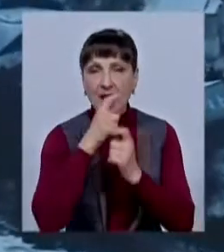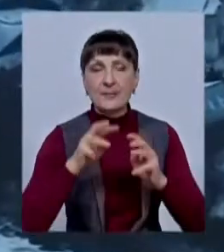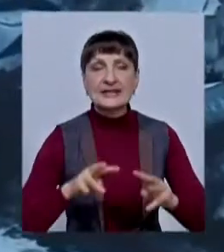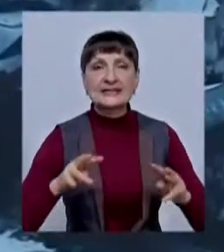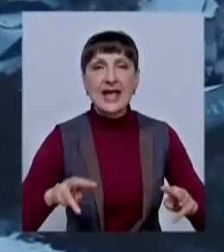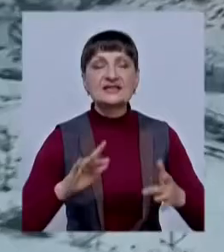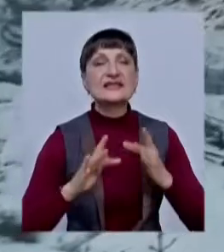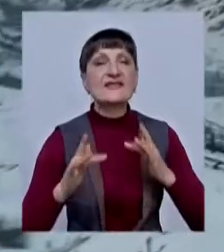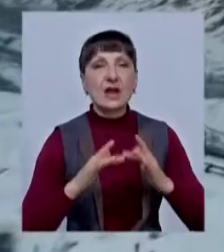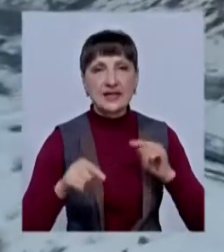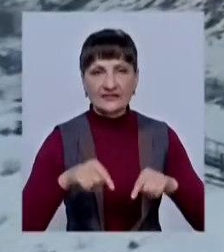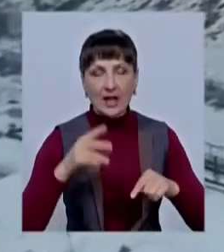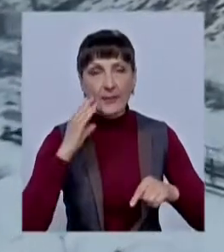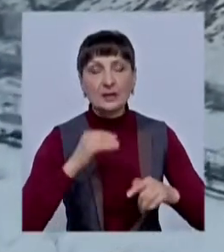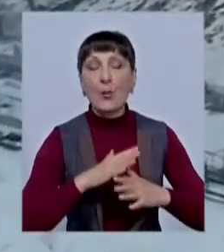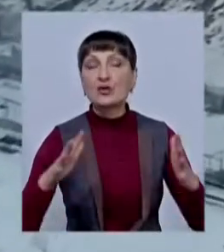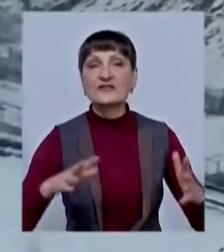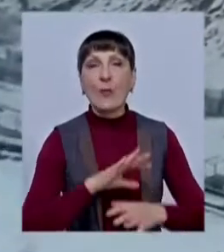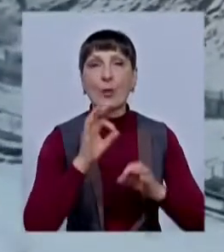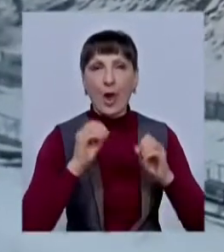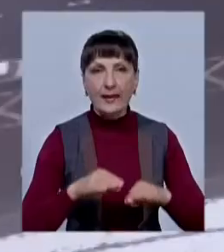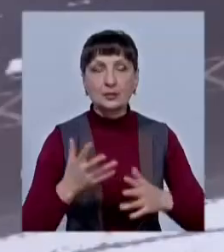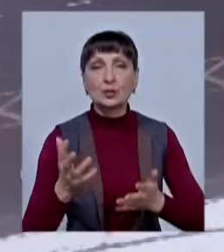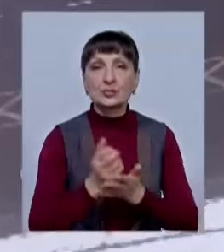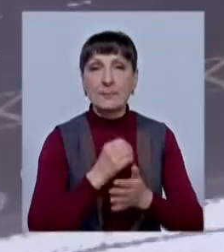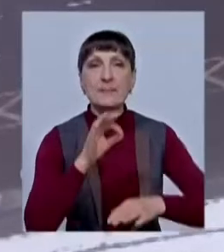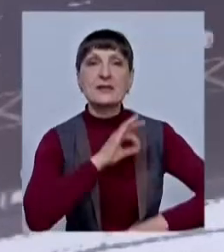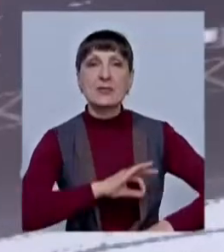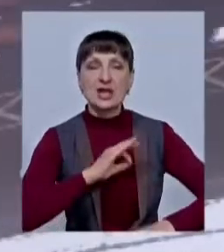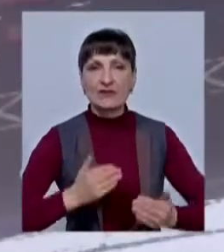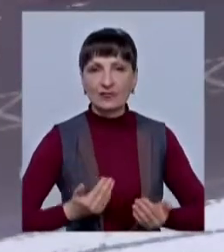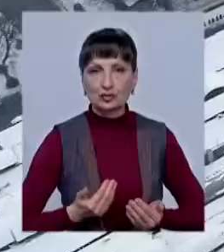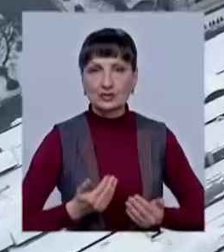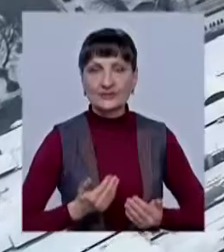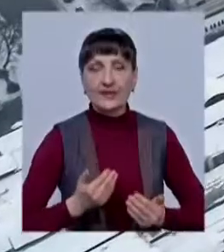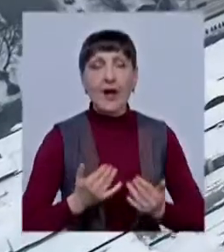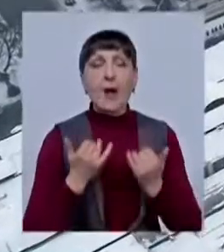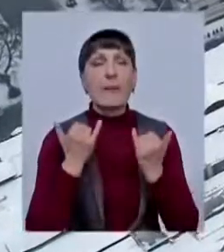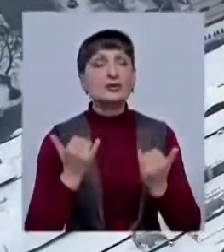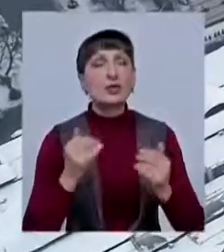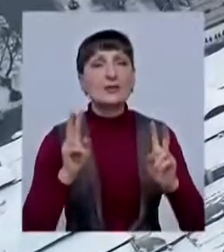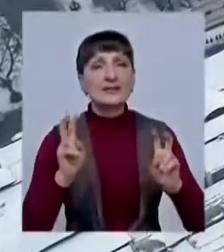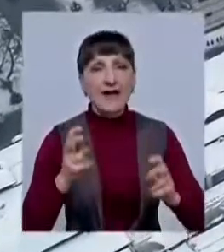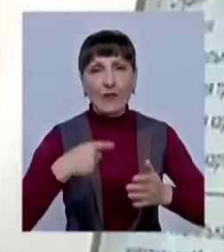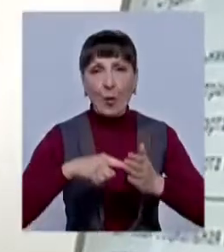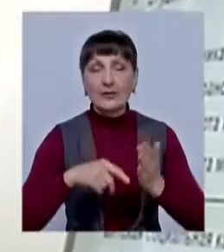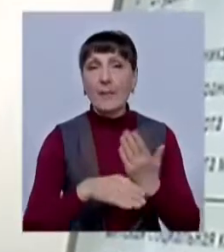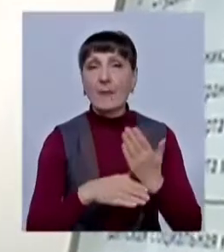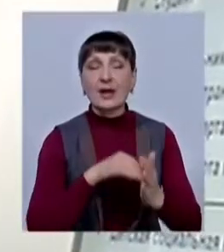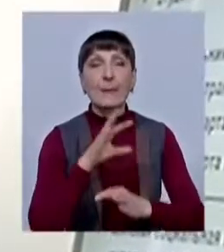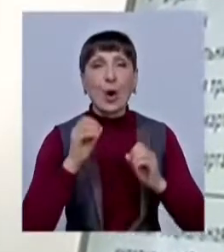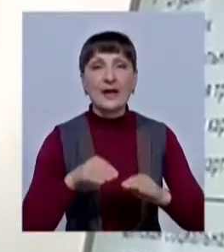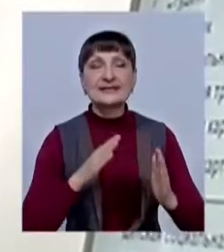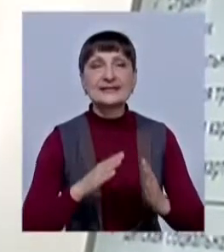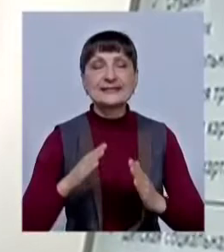Министерства цифровизации, в Алматы больше всего проектов, которые нашли успешное применение в жизни. Обрести почетный статус мегаполису помогли такие проекты, как